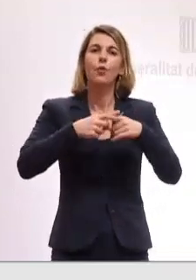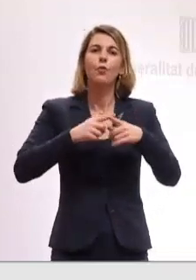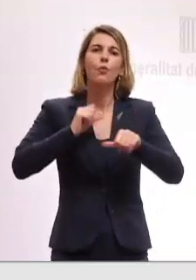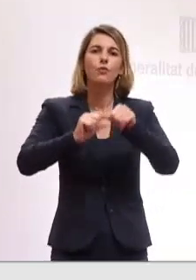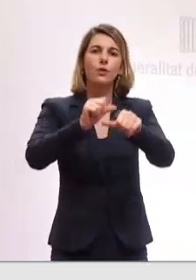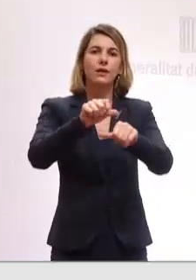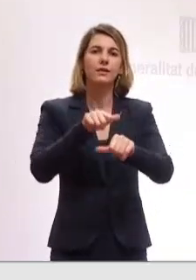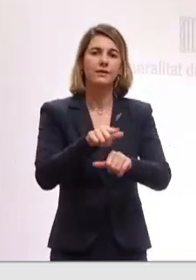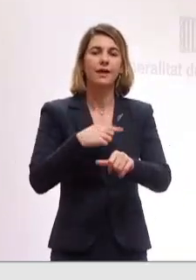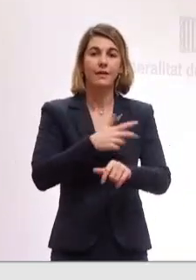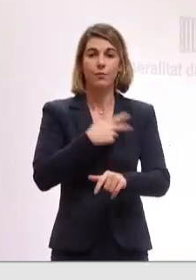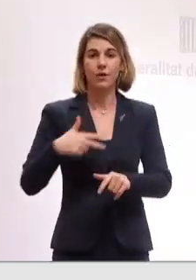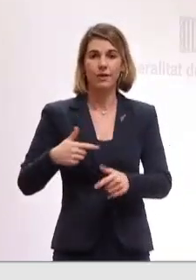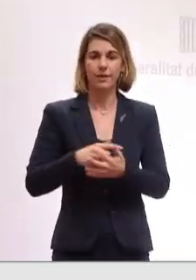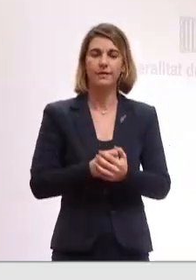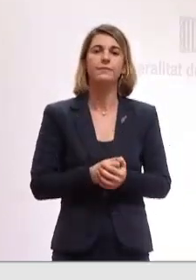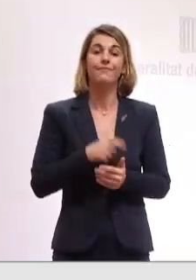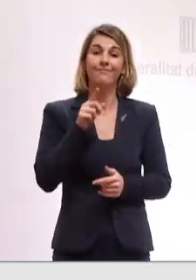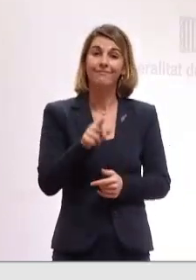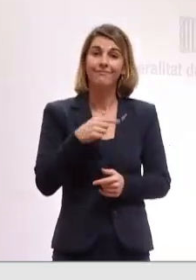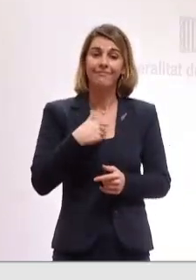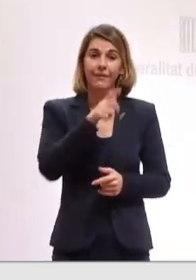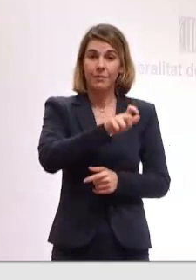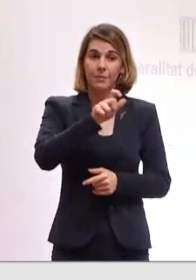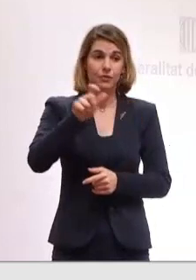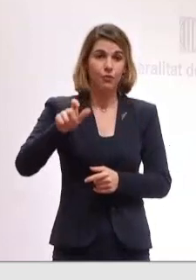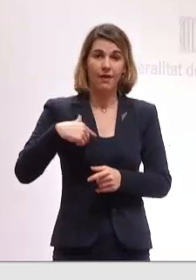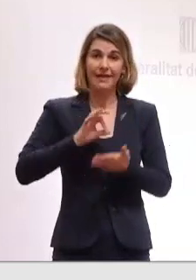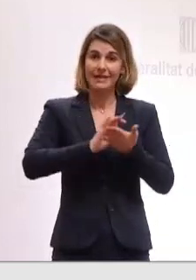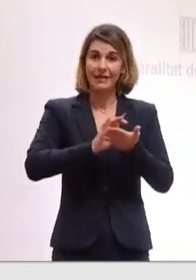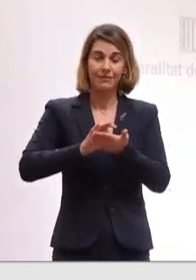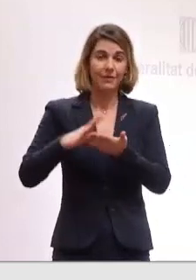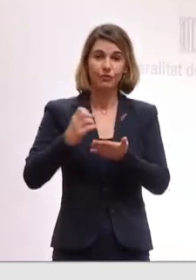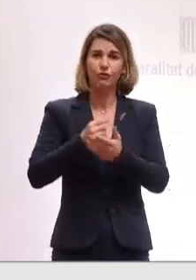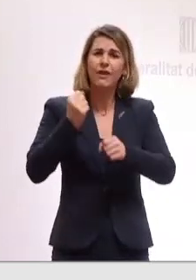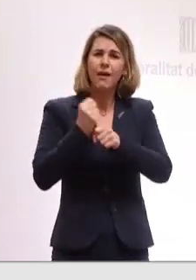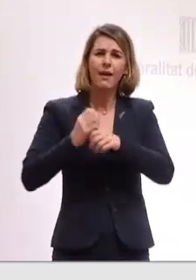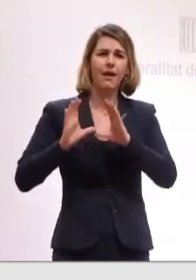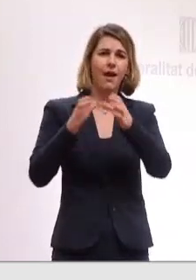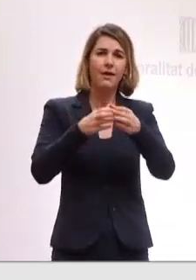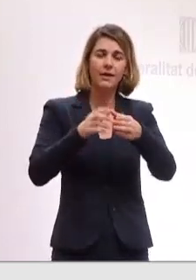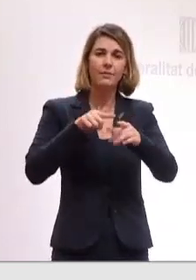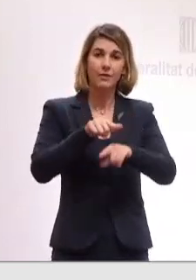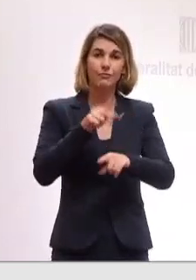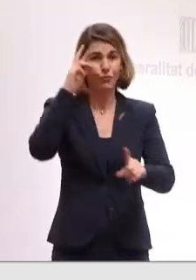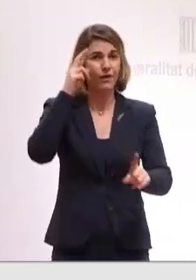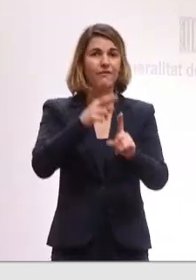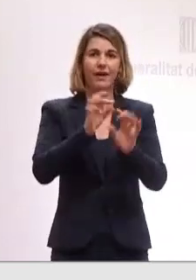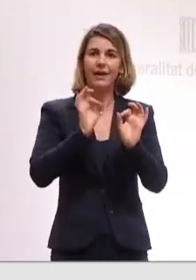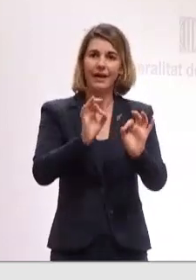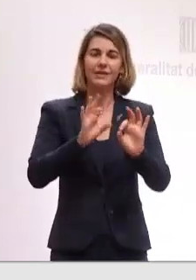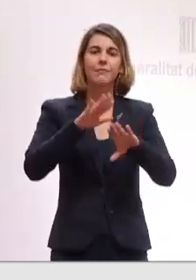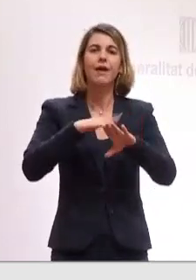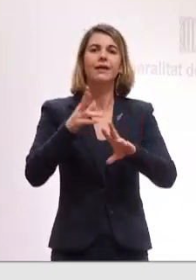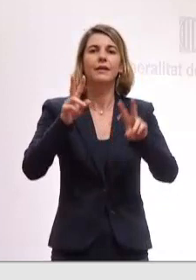d'Execució de Mollet del Vallès. La implicació de tot el personal del servei i el treball en equip han permès que sigui un referent en